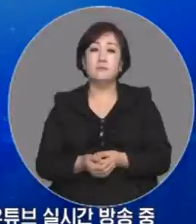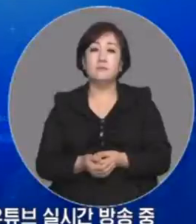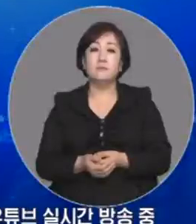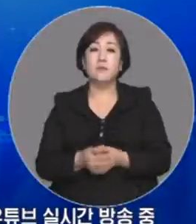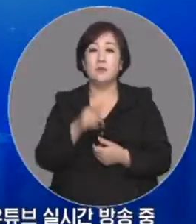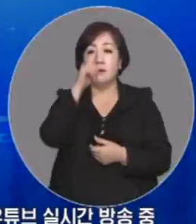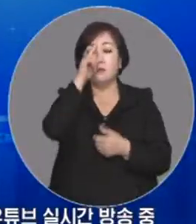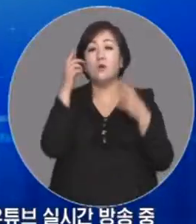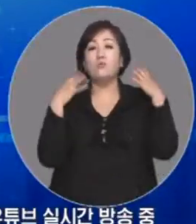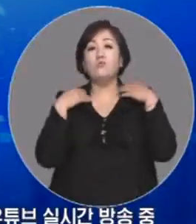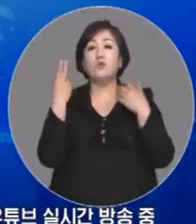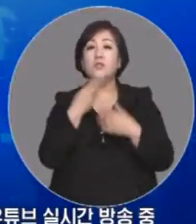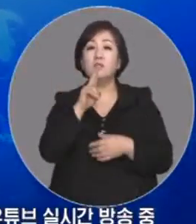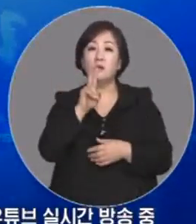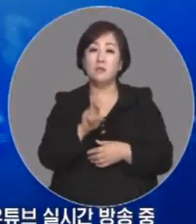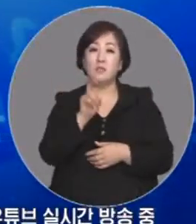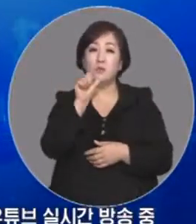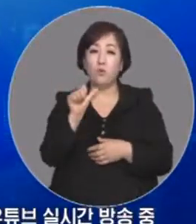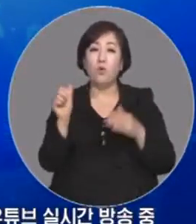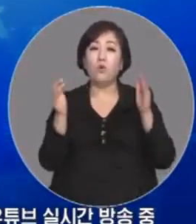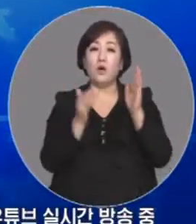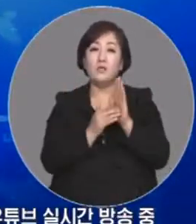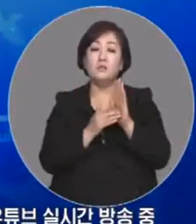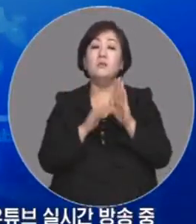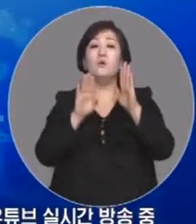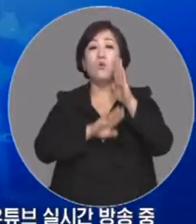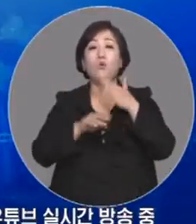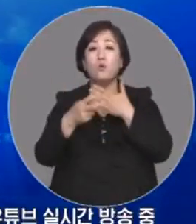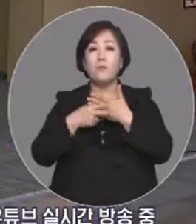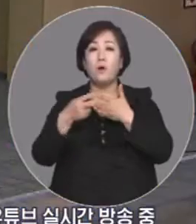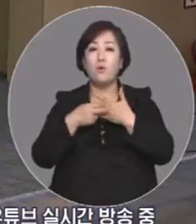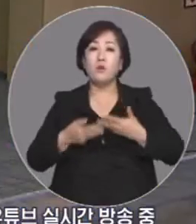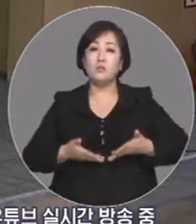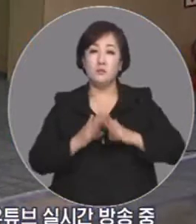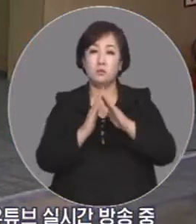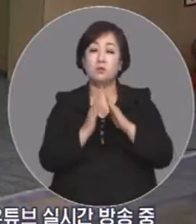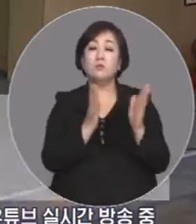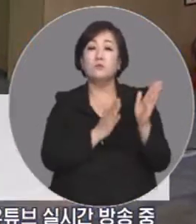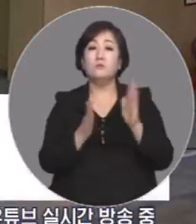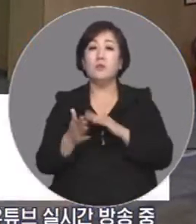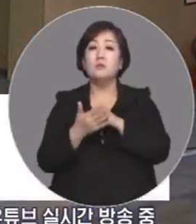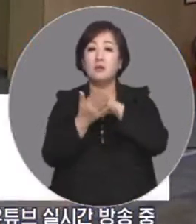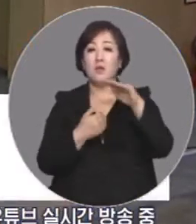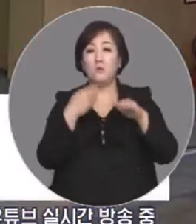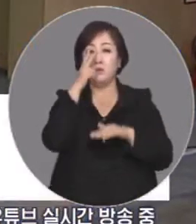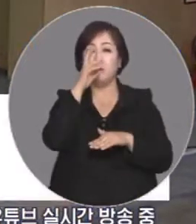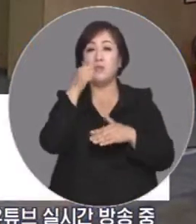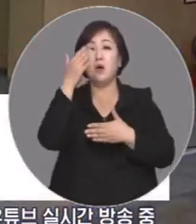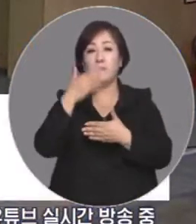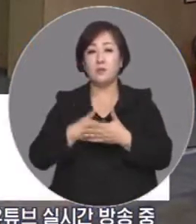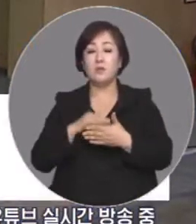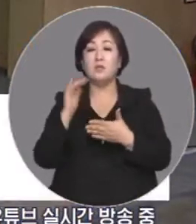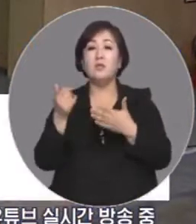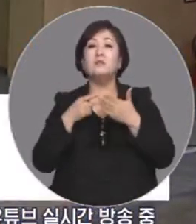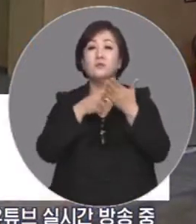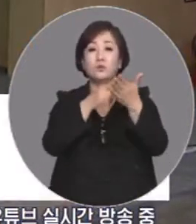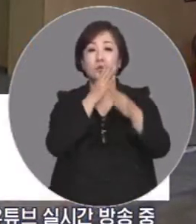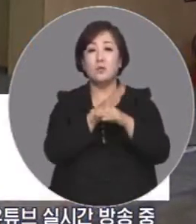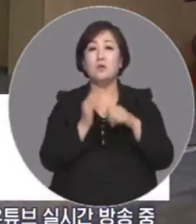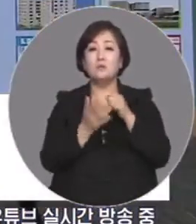정부가 오는 2025년까지 공공 병원의 신속한 박 충 을 위해 예비타당성조사 면제를 추진하면서